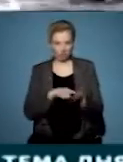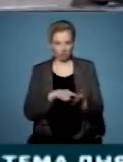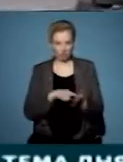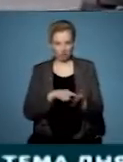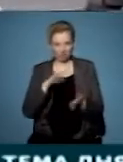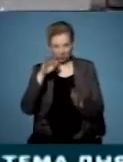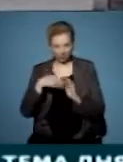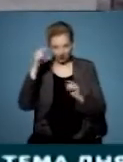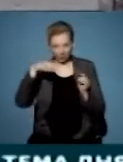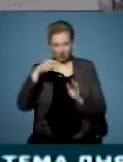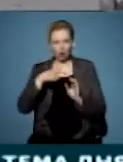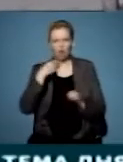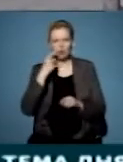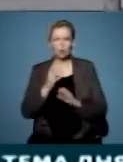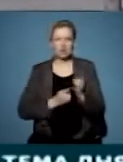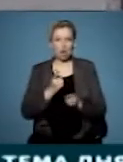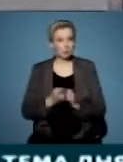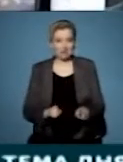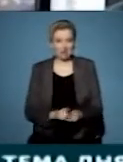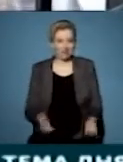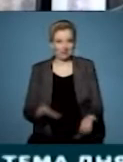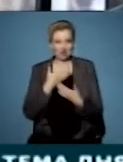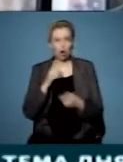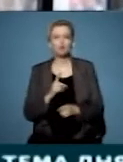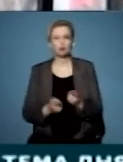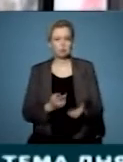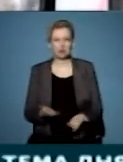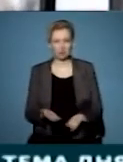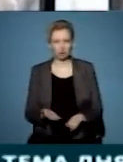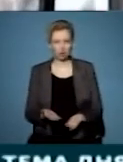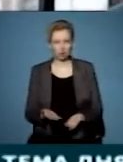воду. Обіцяли, що будуть зміни, а змін так і немає. Що змінилося?